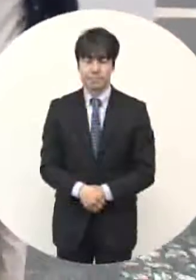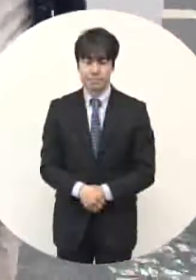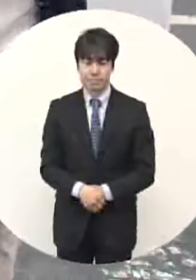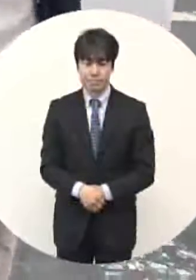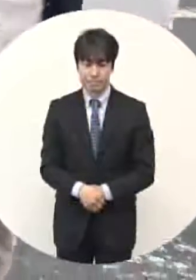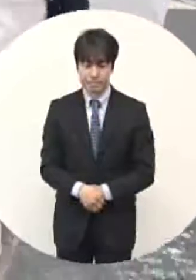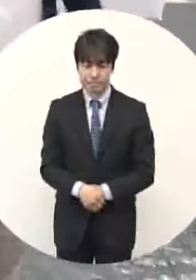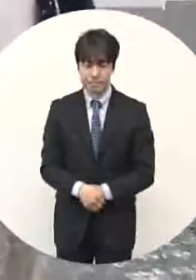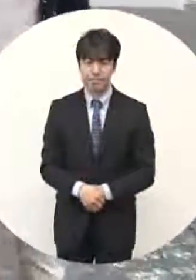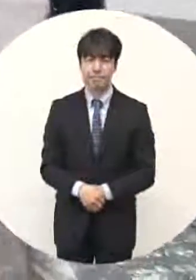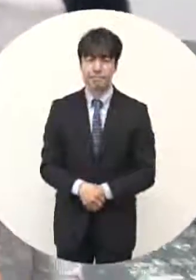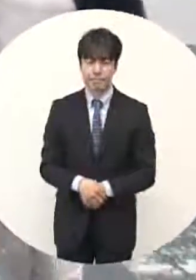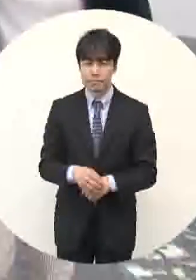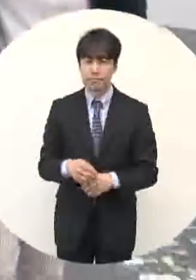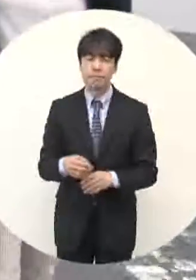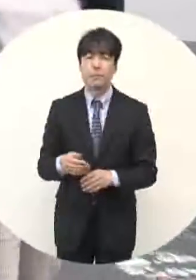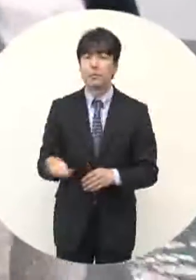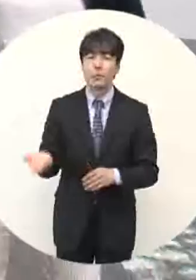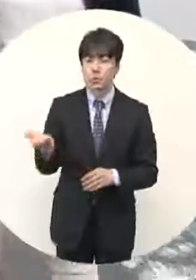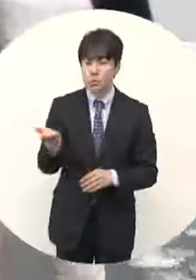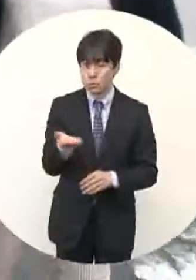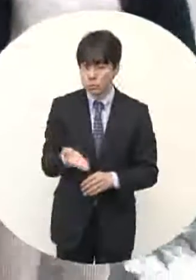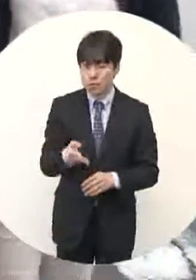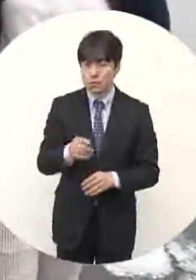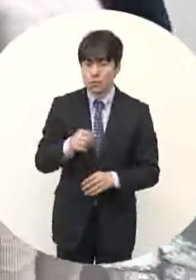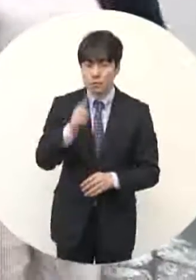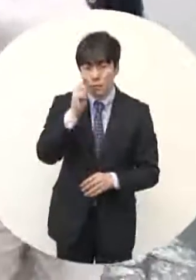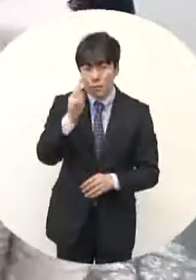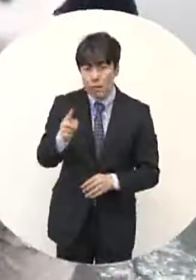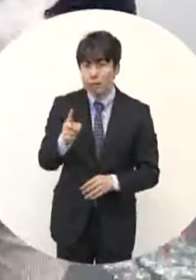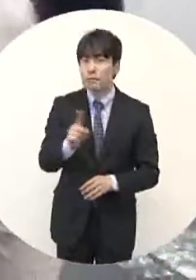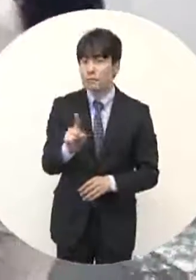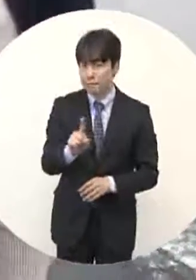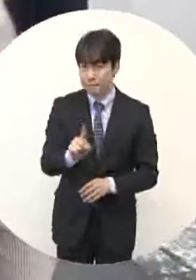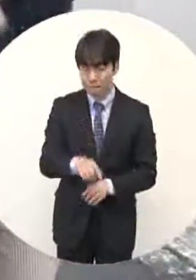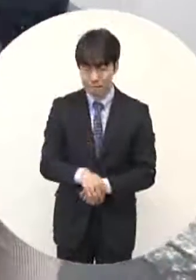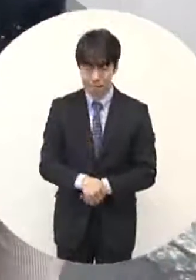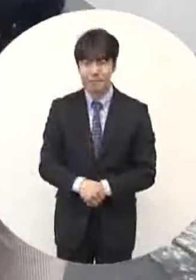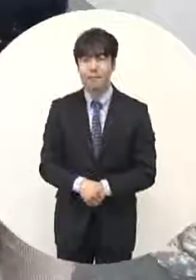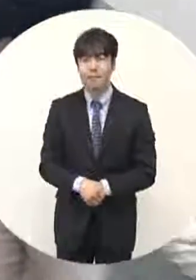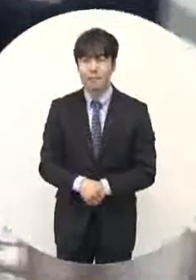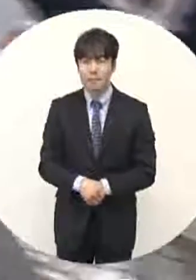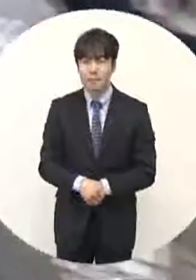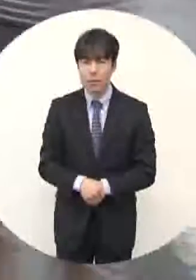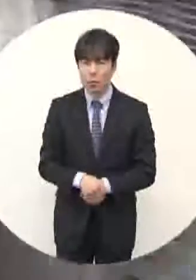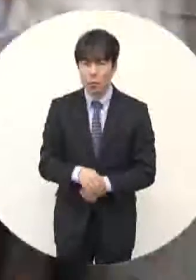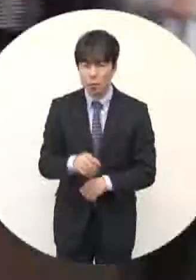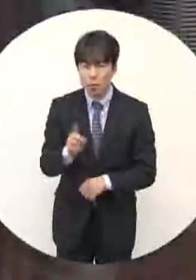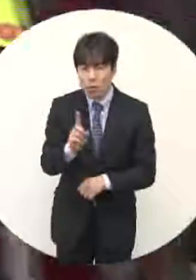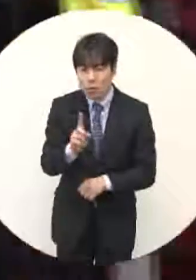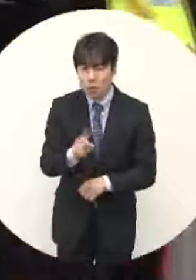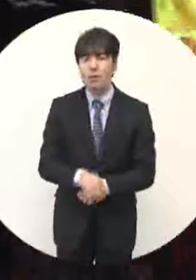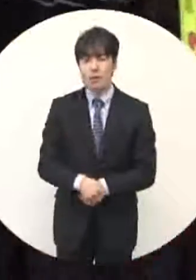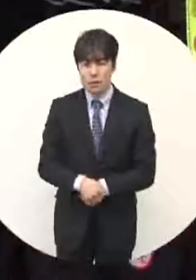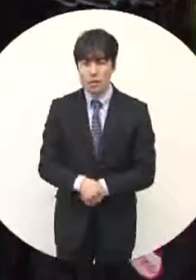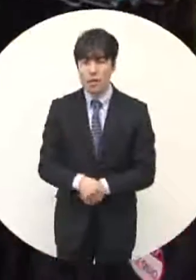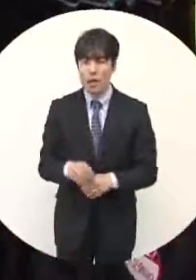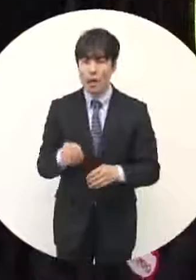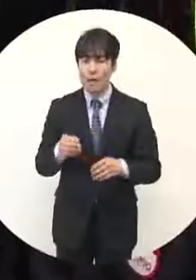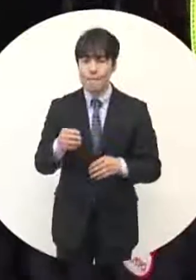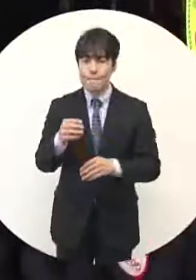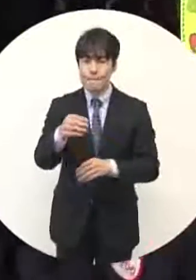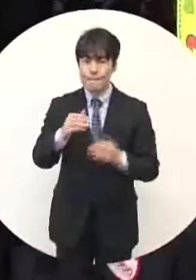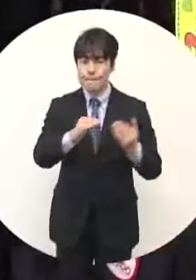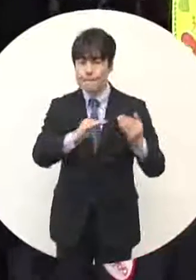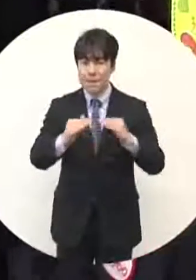マルショー支店を出ると あれ、これって何ですか。町ゼミって